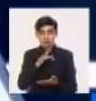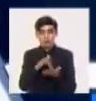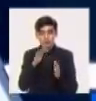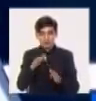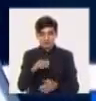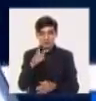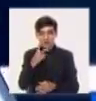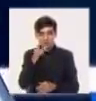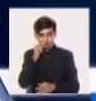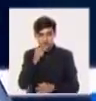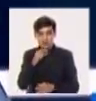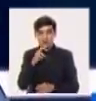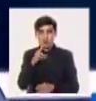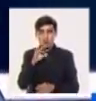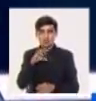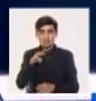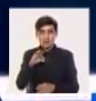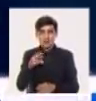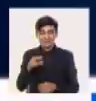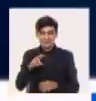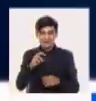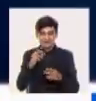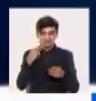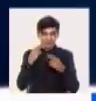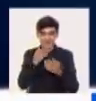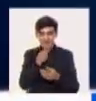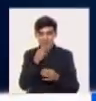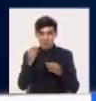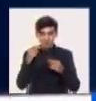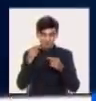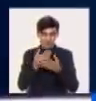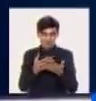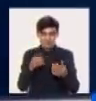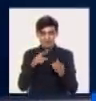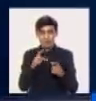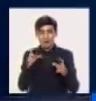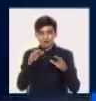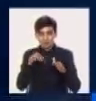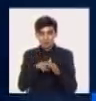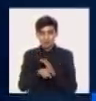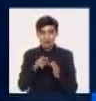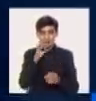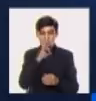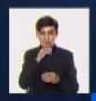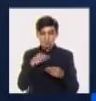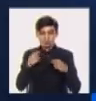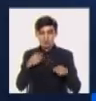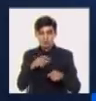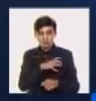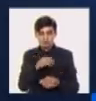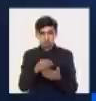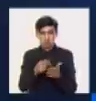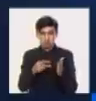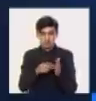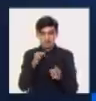косметикалық дүкеннің ішінде астыртын дәріхана ашып, тұрғындар таппай жүрген дәрілерді қымбатқа сатып келген.